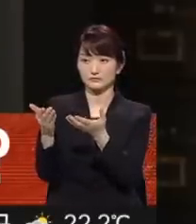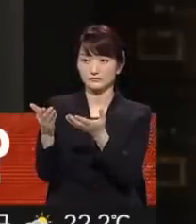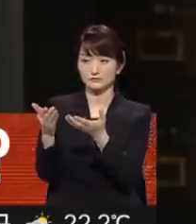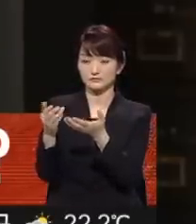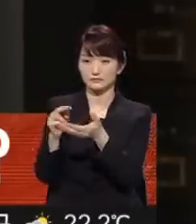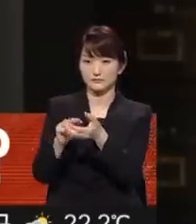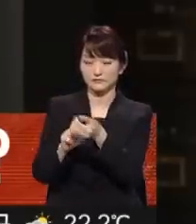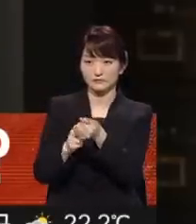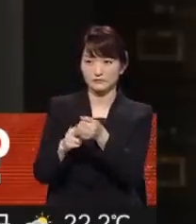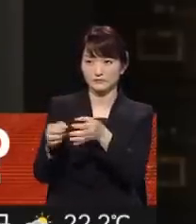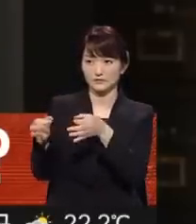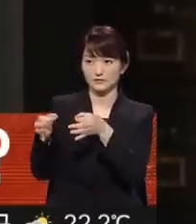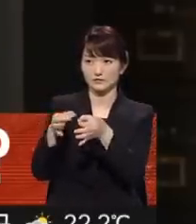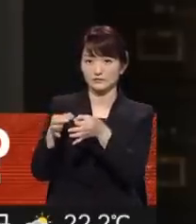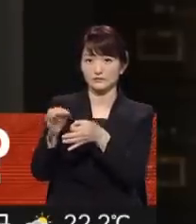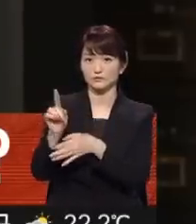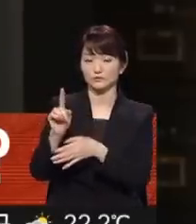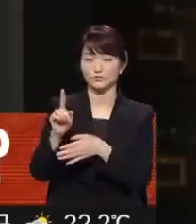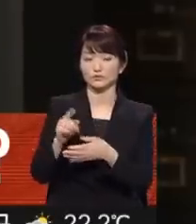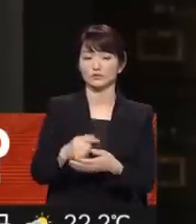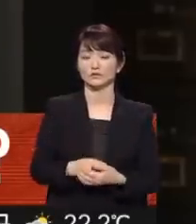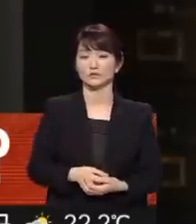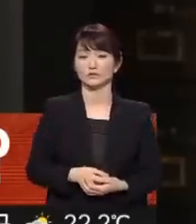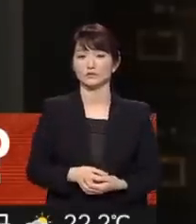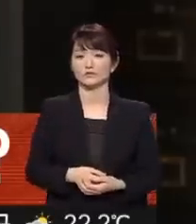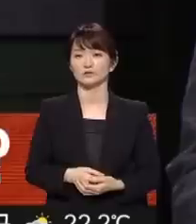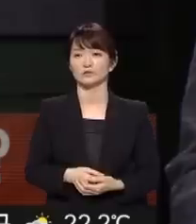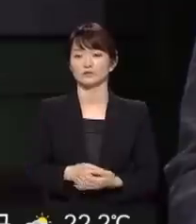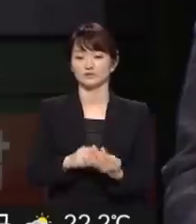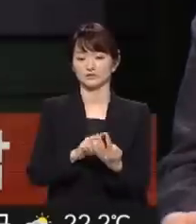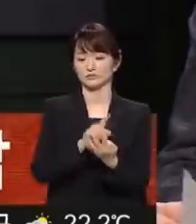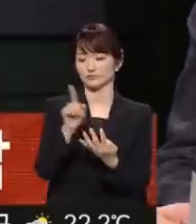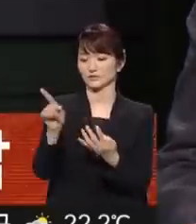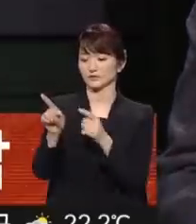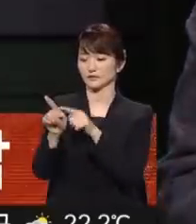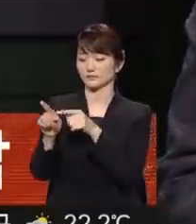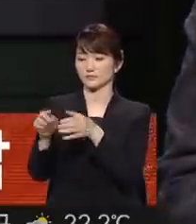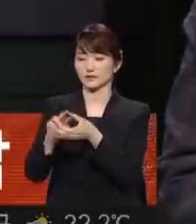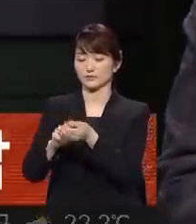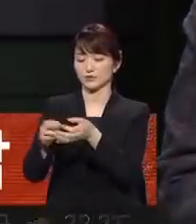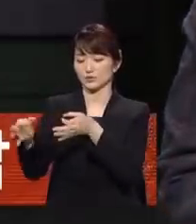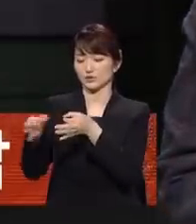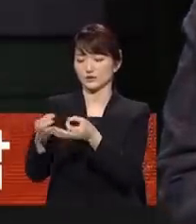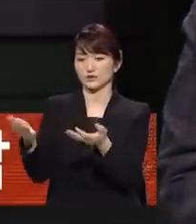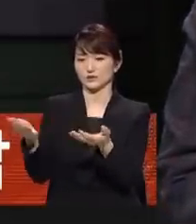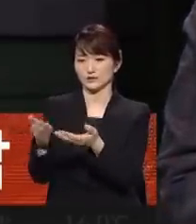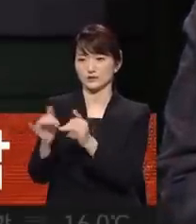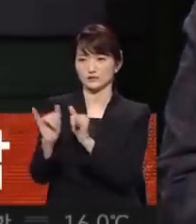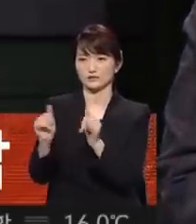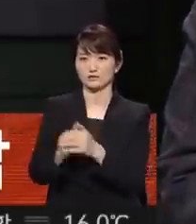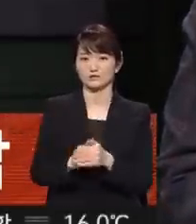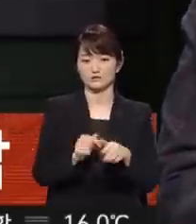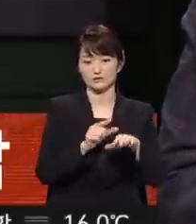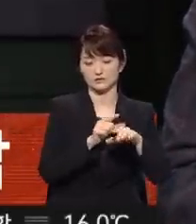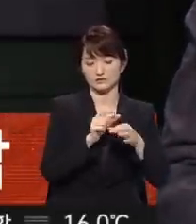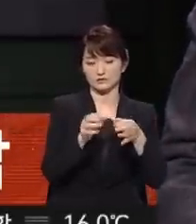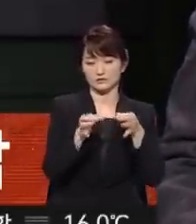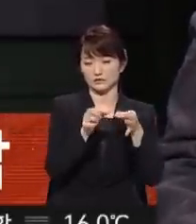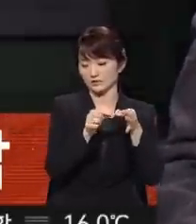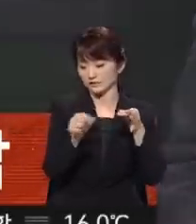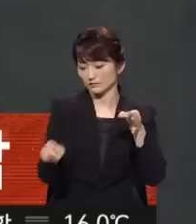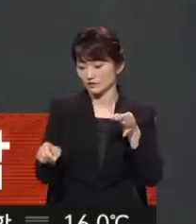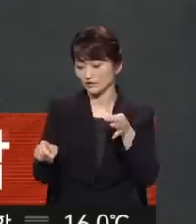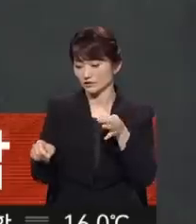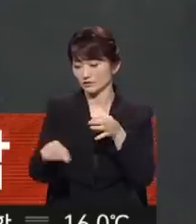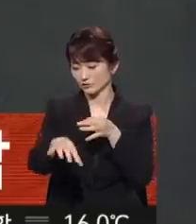그 미용실, 뭐 이 얘기는 또 뭐예요? 네, 그 가해자 한 명이 미용실에 근무하고 있다는 사실이 공개가 됐는데요. 이 프랜차이즈 미용실이었습니다.